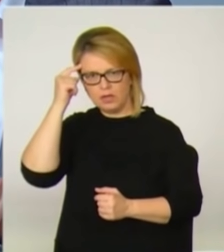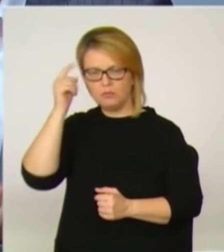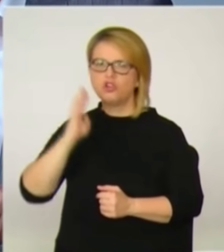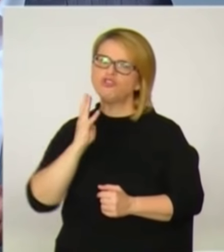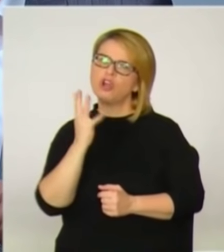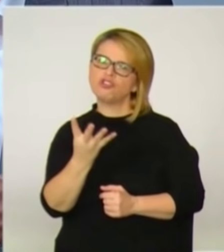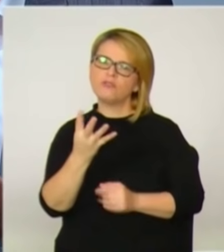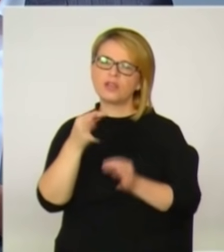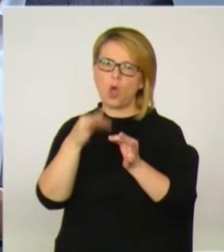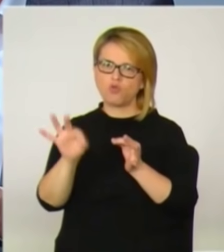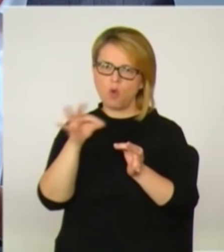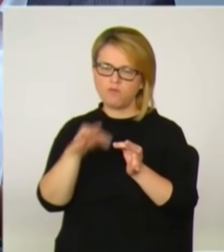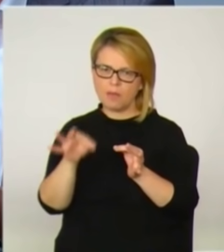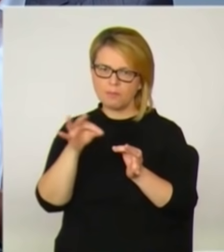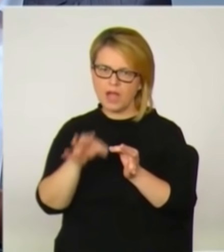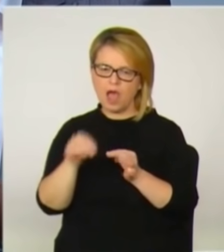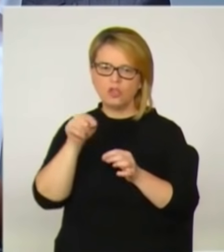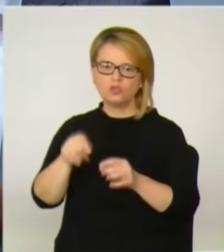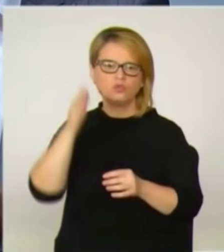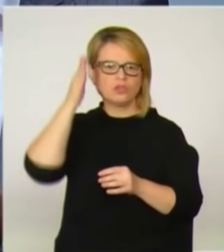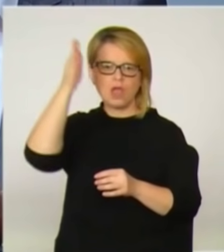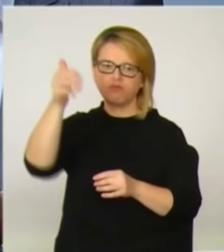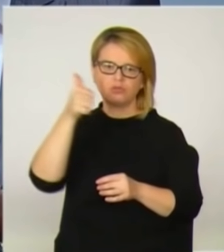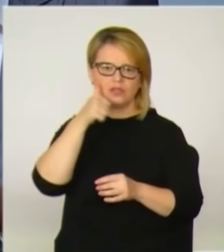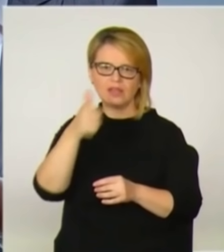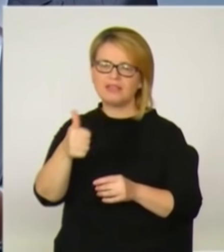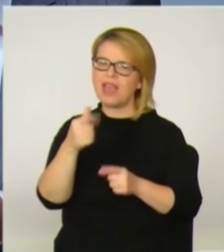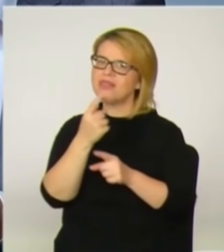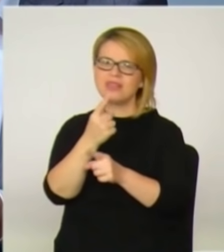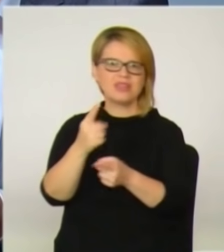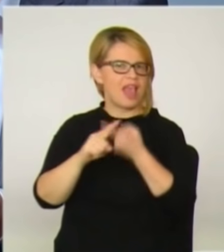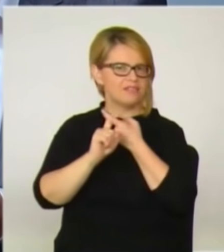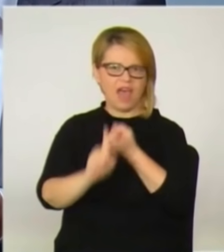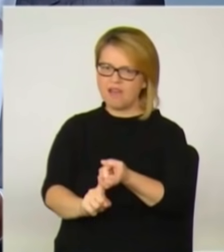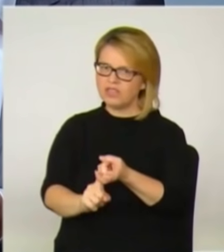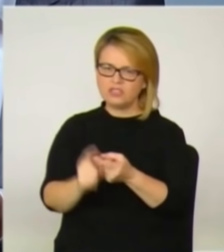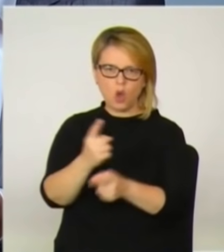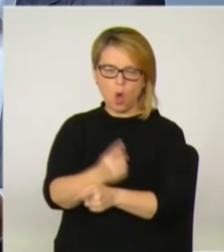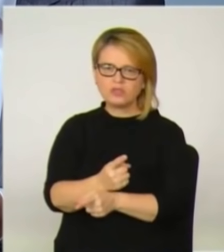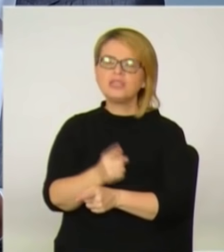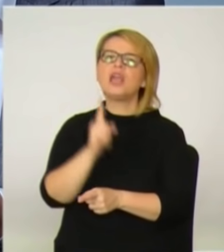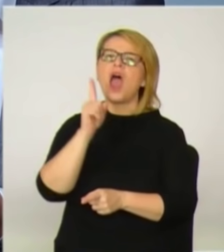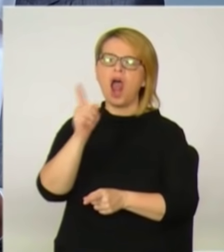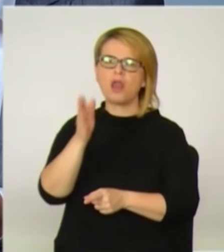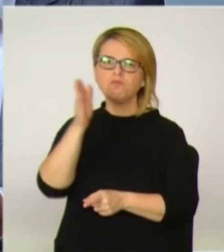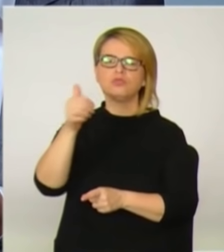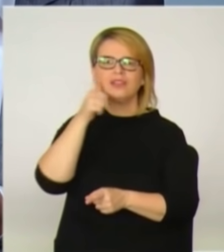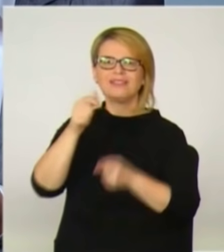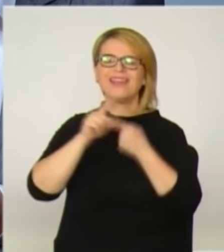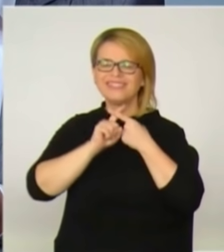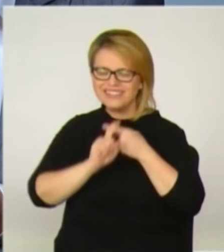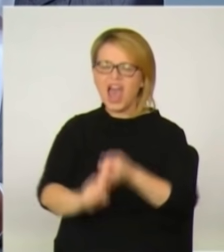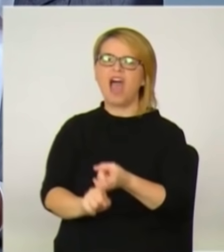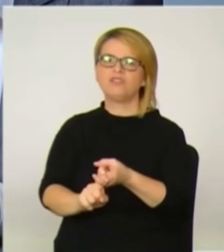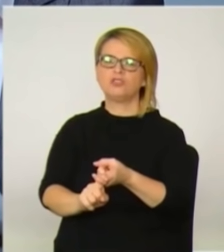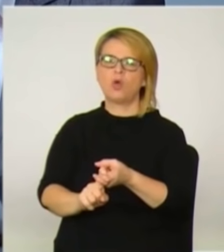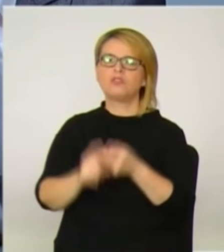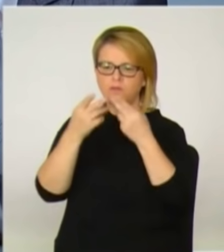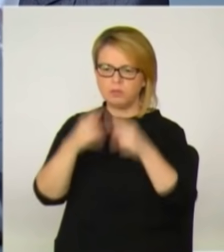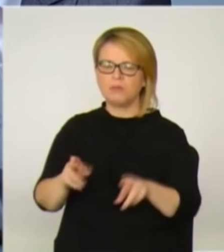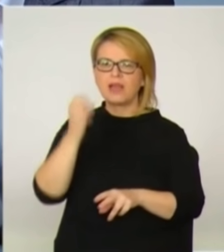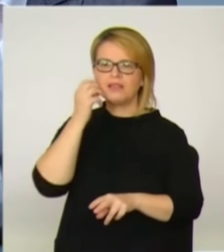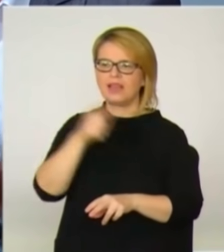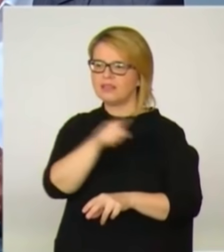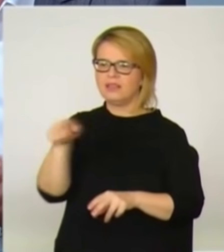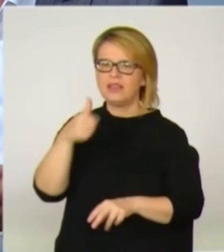4. novembra tu nebude deň nezávislosti, ale bude tu deň závislosti v prípade, že jeden z nich